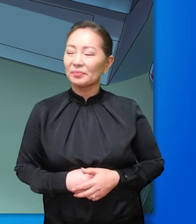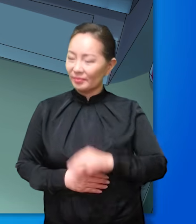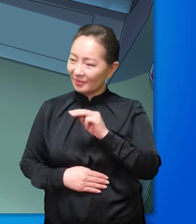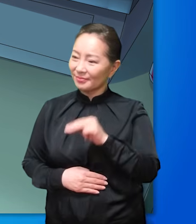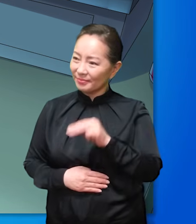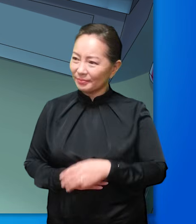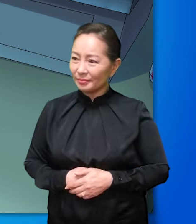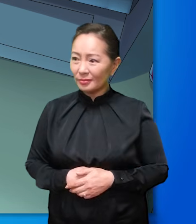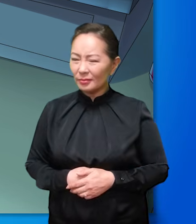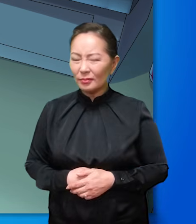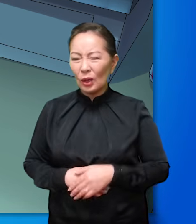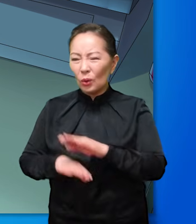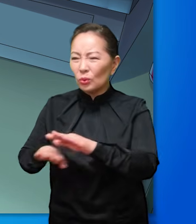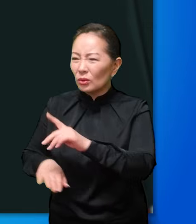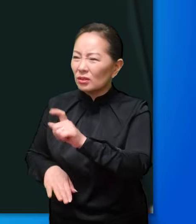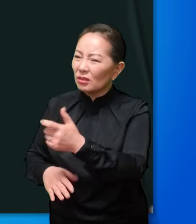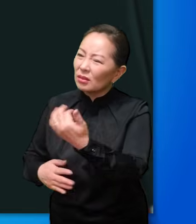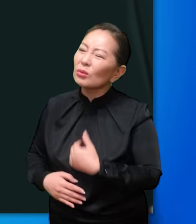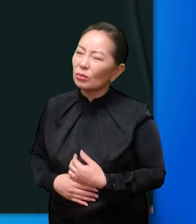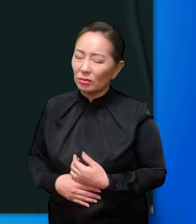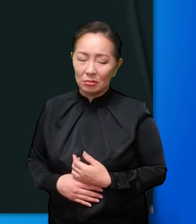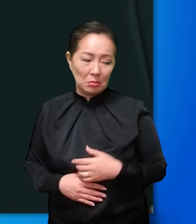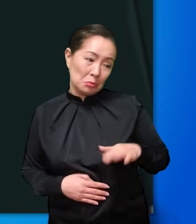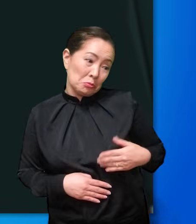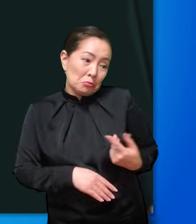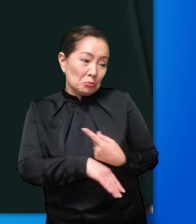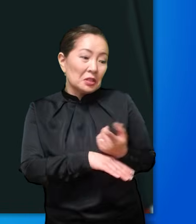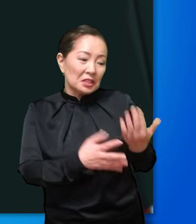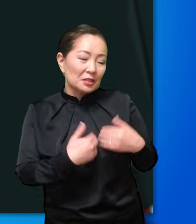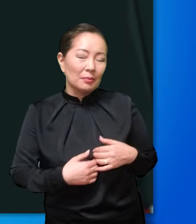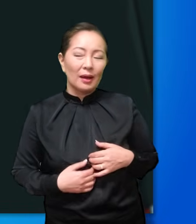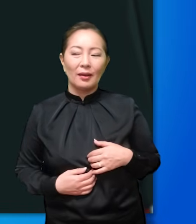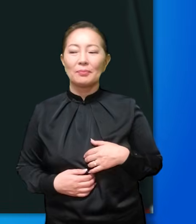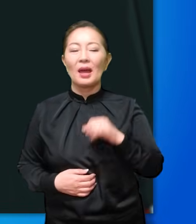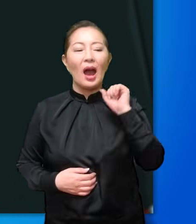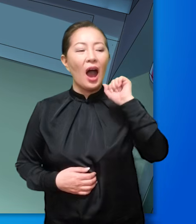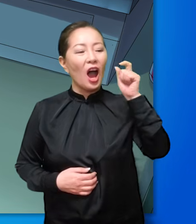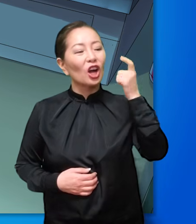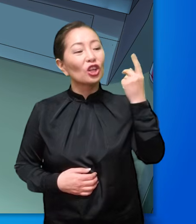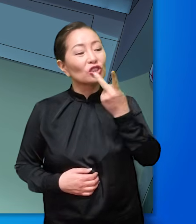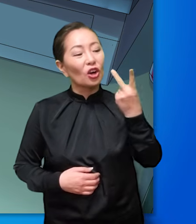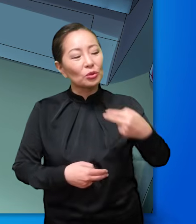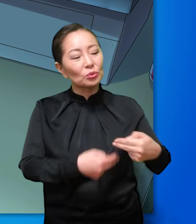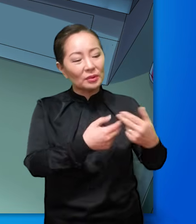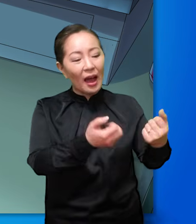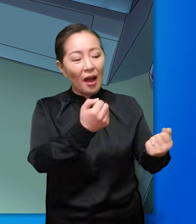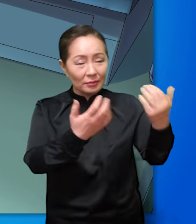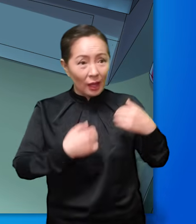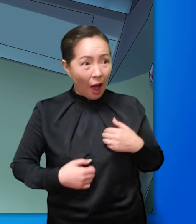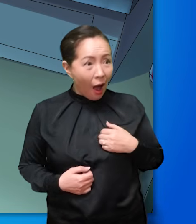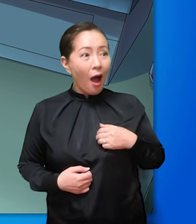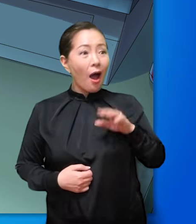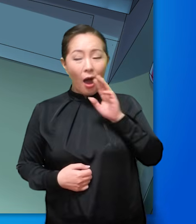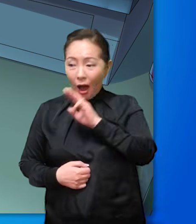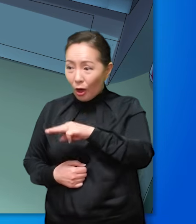байна. Миний дүү сайн яваад ирсэн үү? Өө тэглээ. Нөгөө хэд маань хизээ ирэх юм бол Удахгүй бах өө. Ах ихч